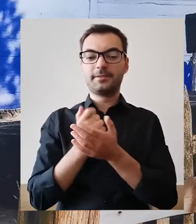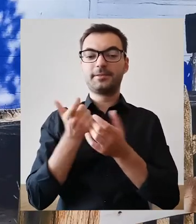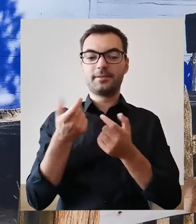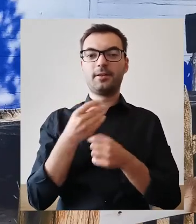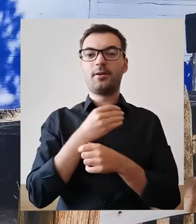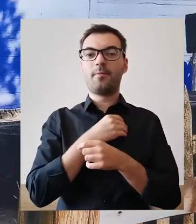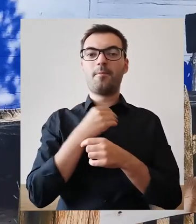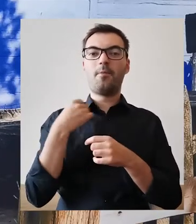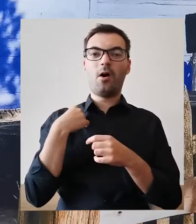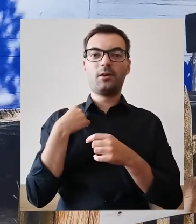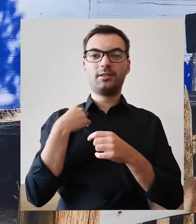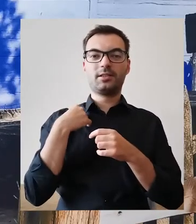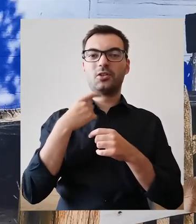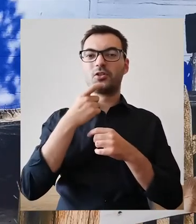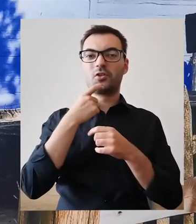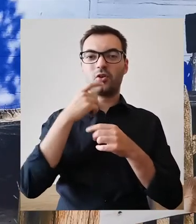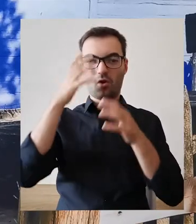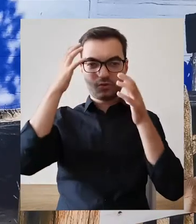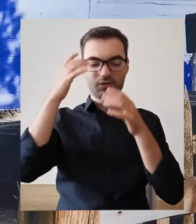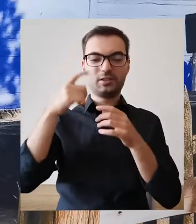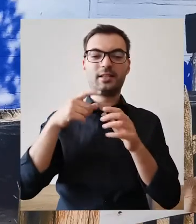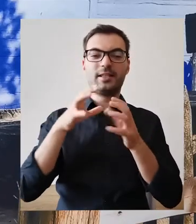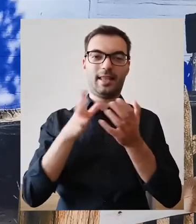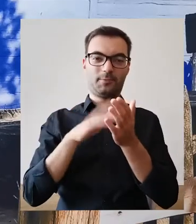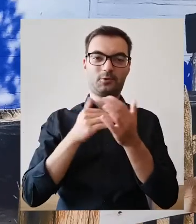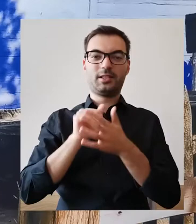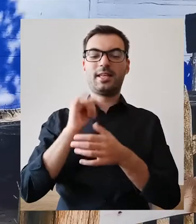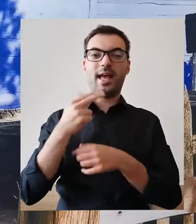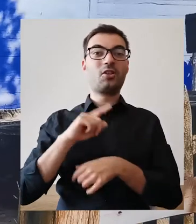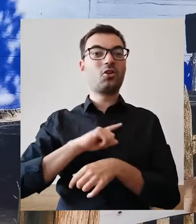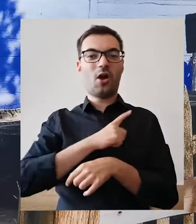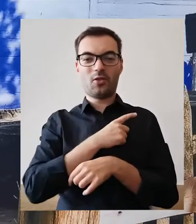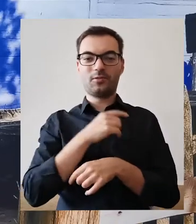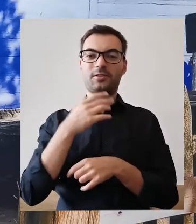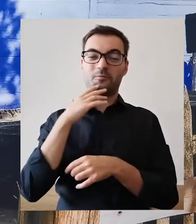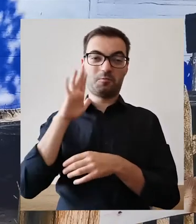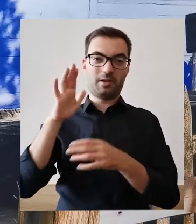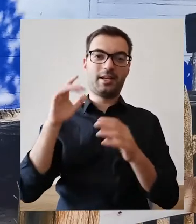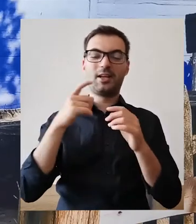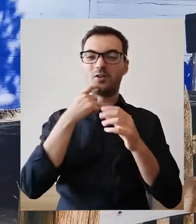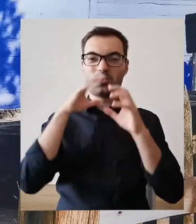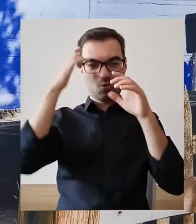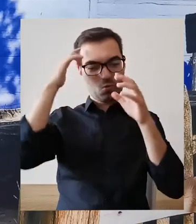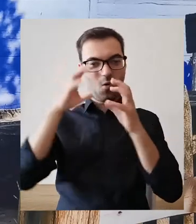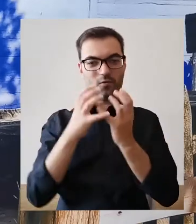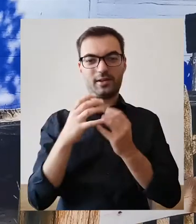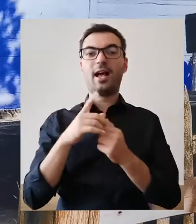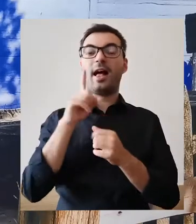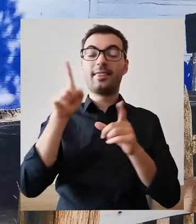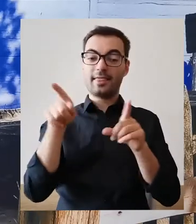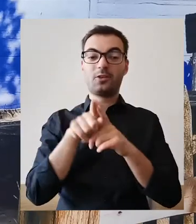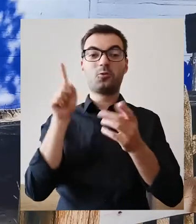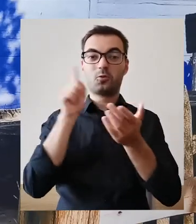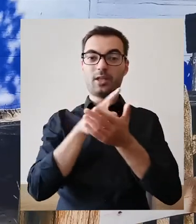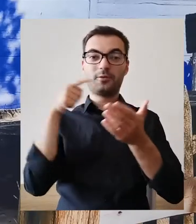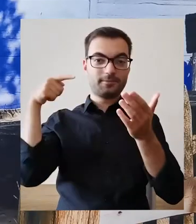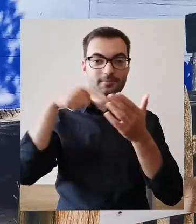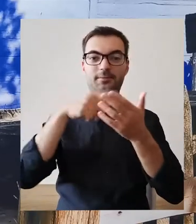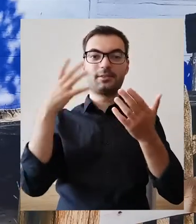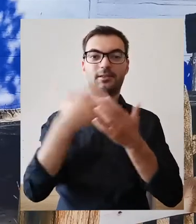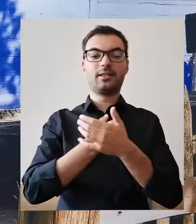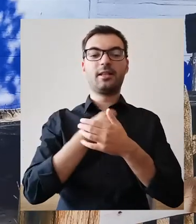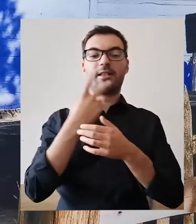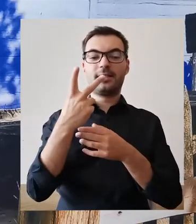polskie słynne czaszki między innymi czaszkę jana kochanowskiego tak przynajmniej twierdził no i również udało mu się dotrzeć do tych